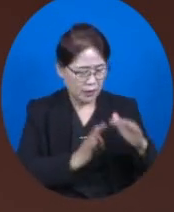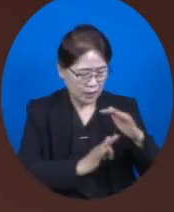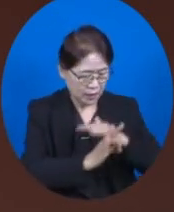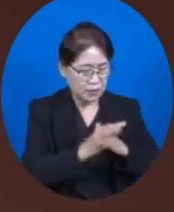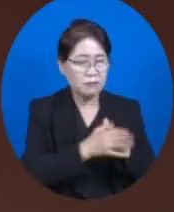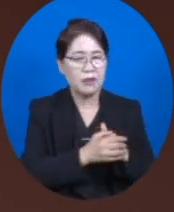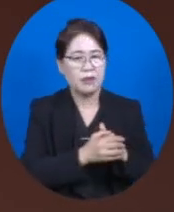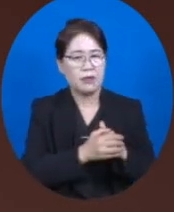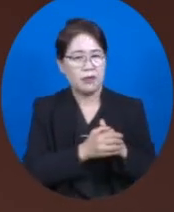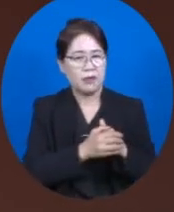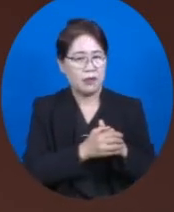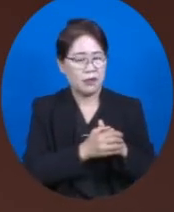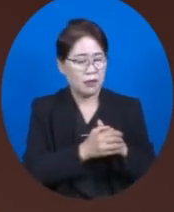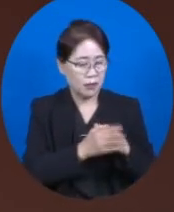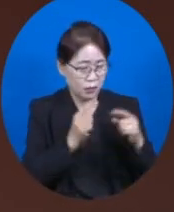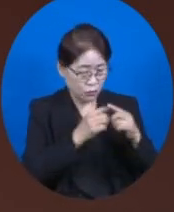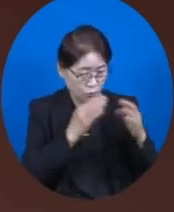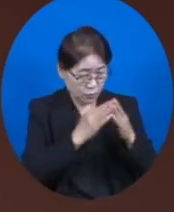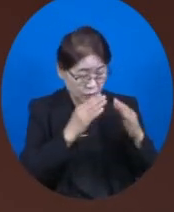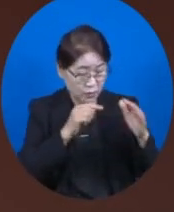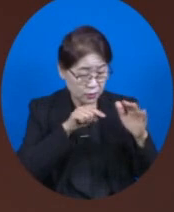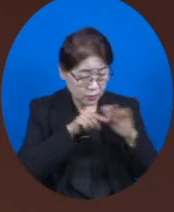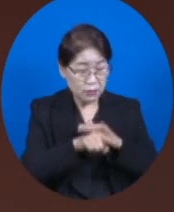웨스트민스터 사원에 들어갔어요